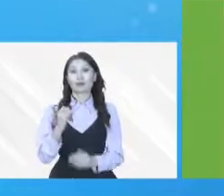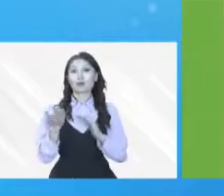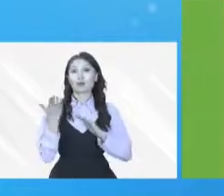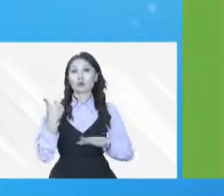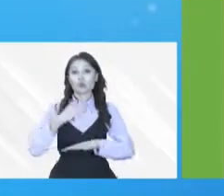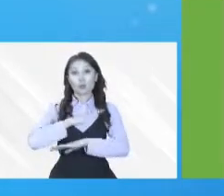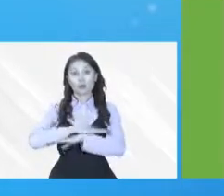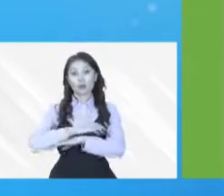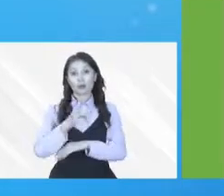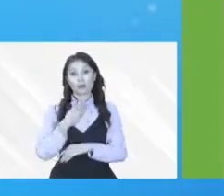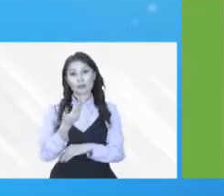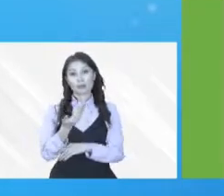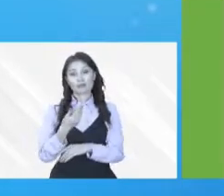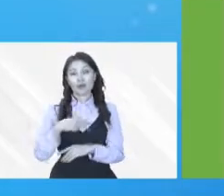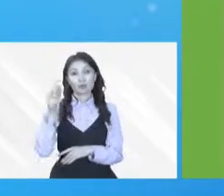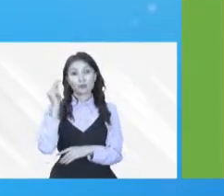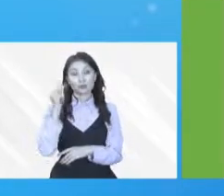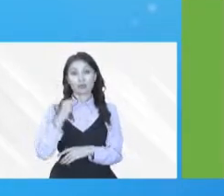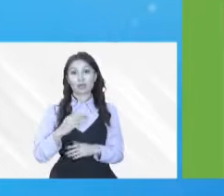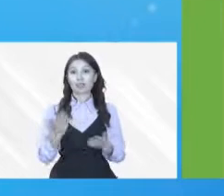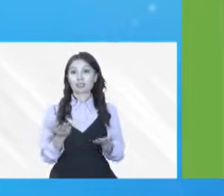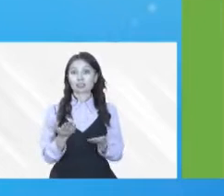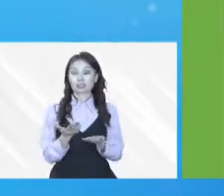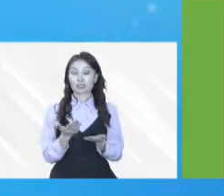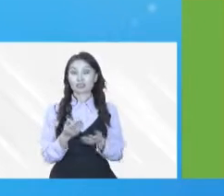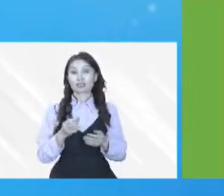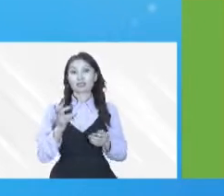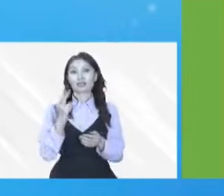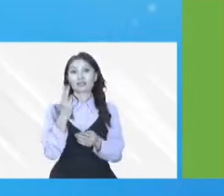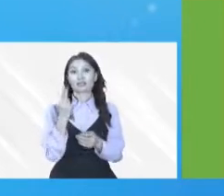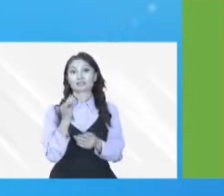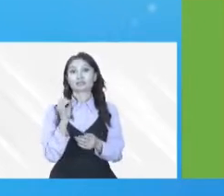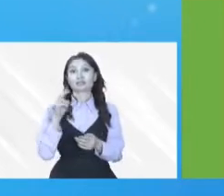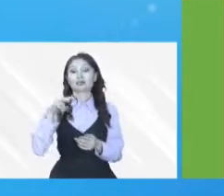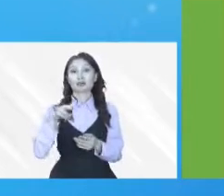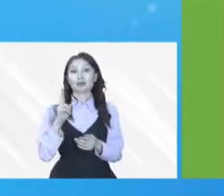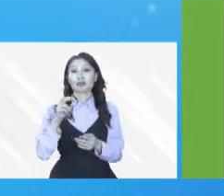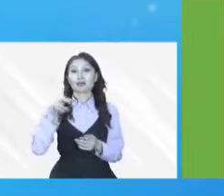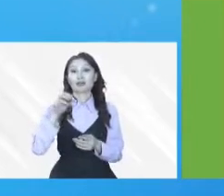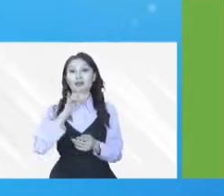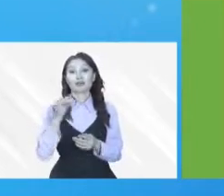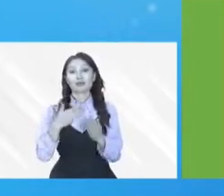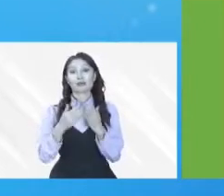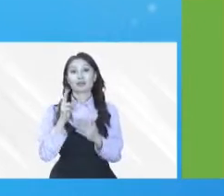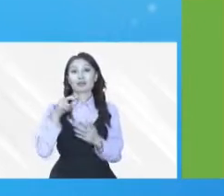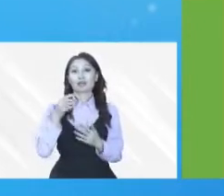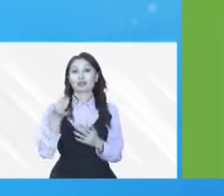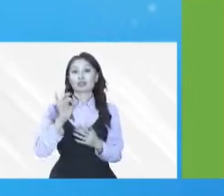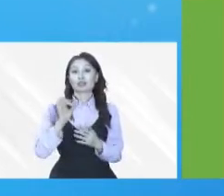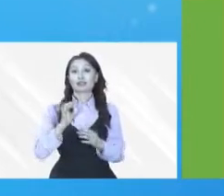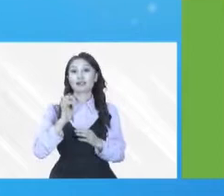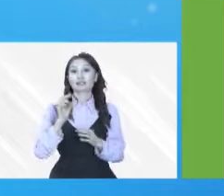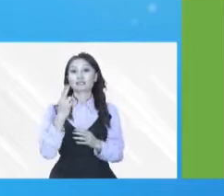прошлом уроке мы с вами изучали жизненный цикл клетки или клеточный цикл.